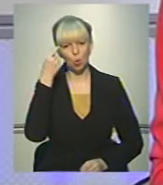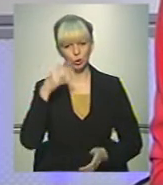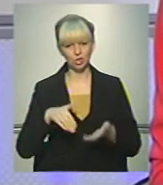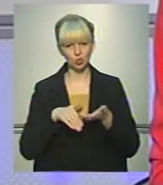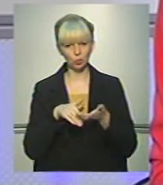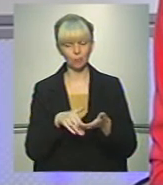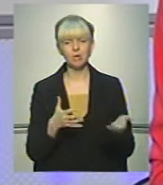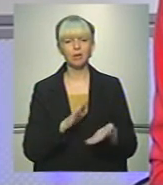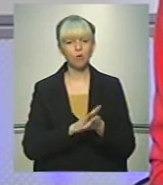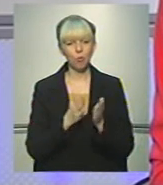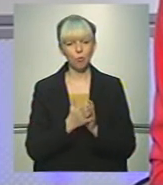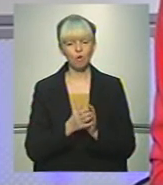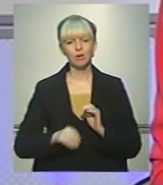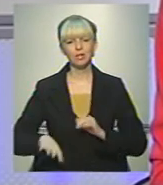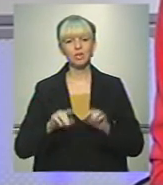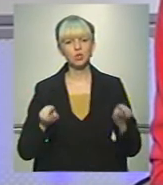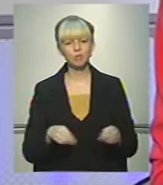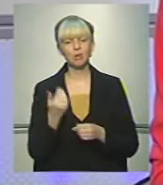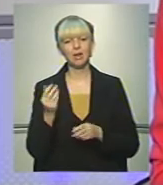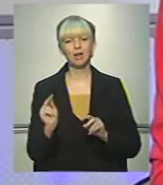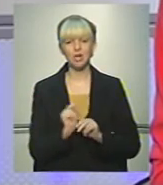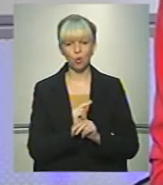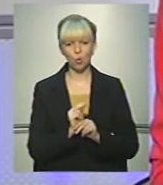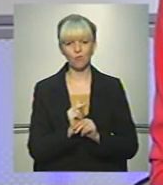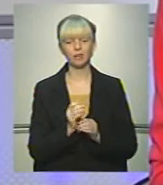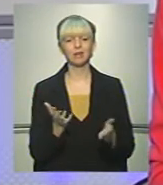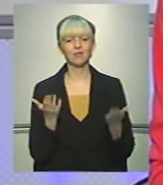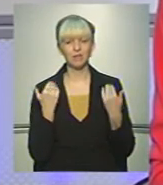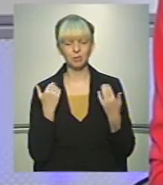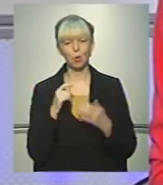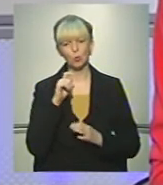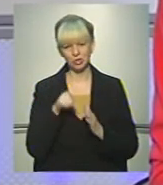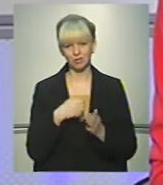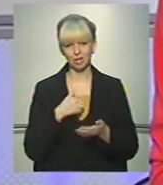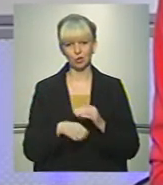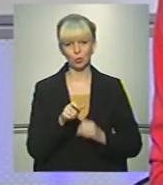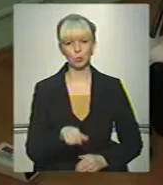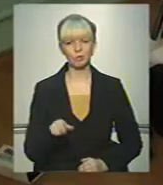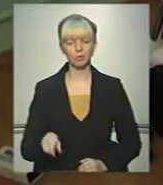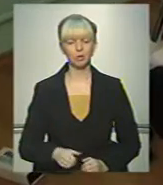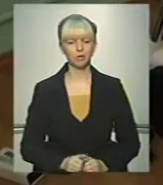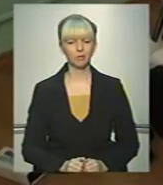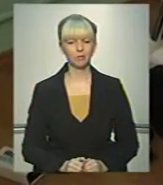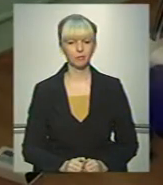допомоги. Які умови у краї створені для їх лікування та відпочинку, дізнавалися наші кореспонденти.